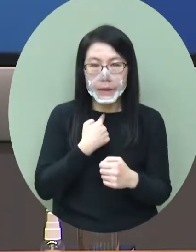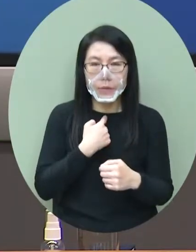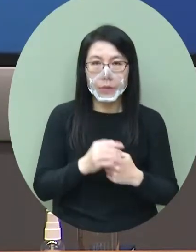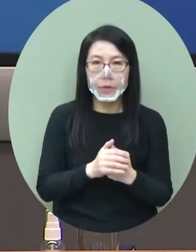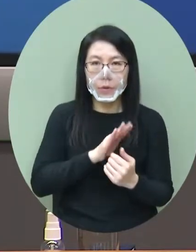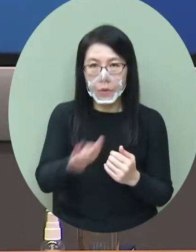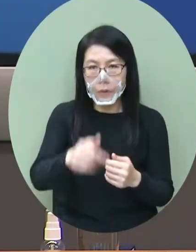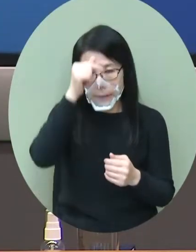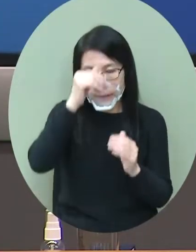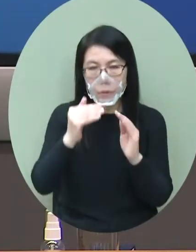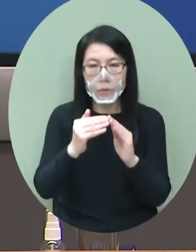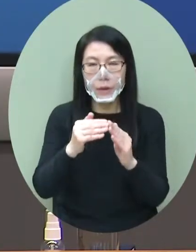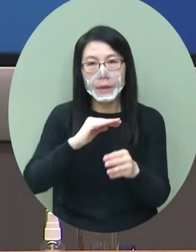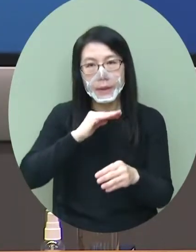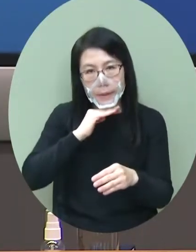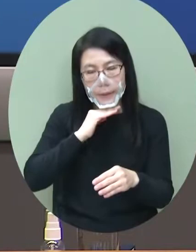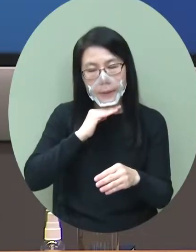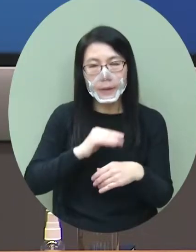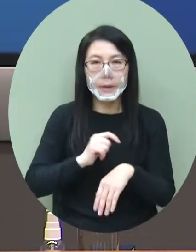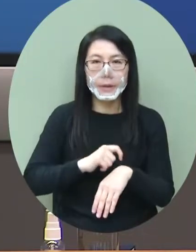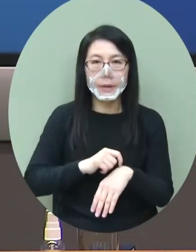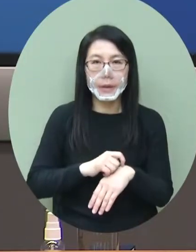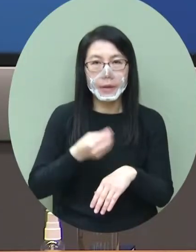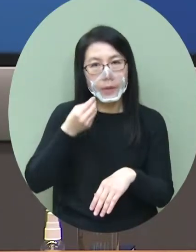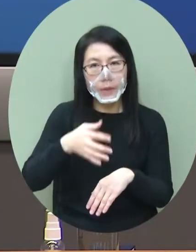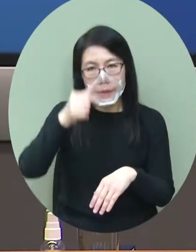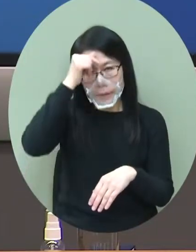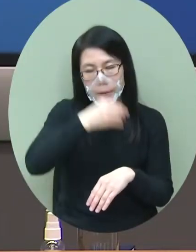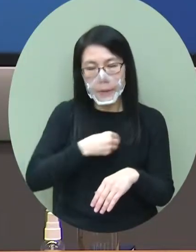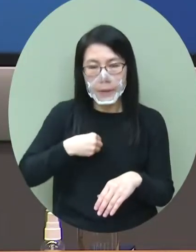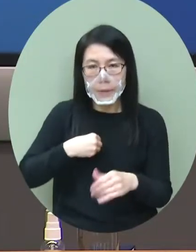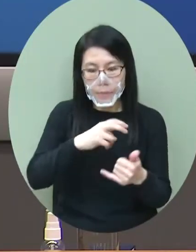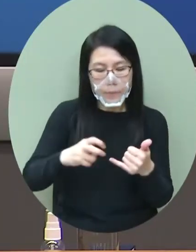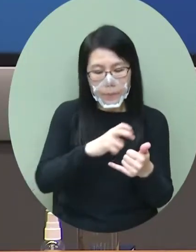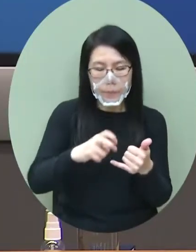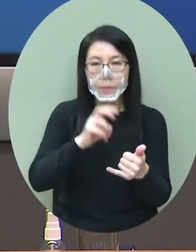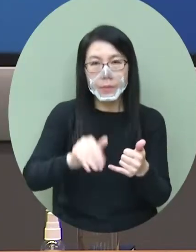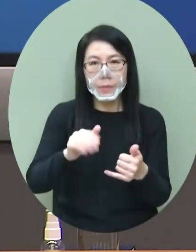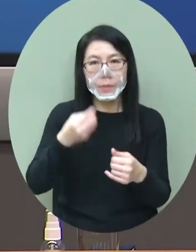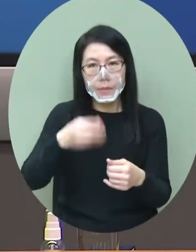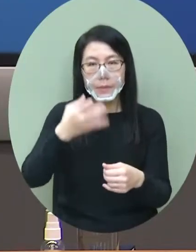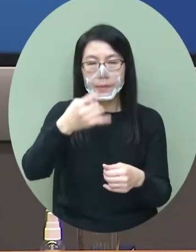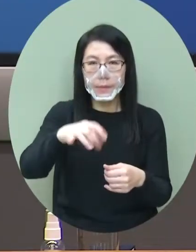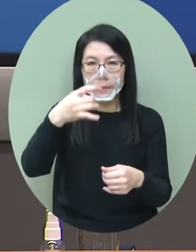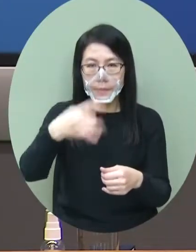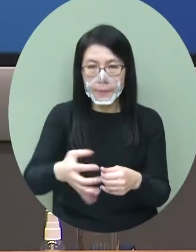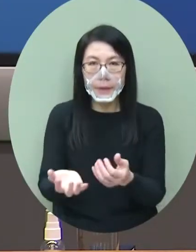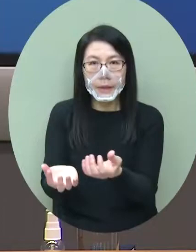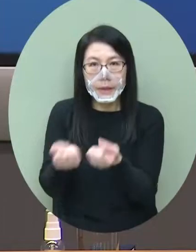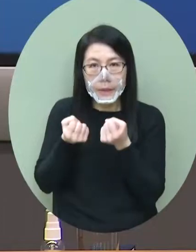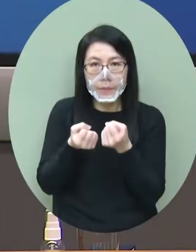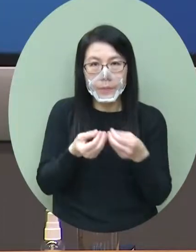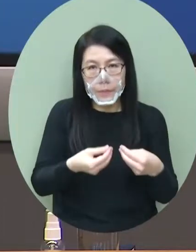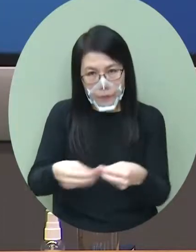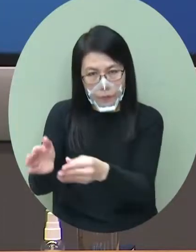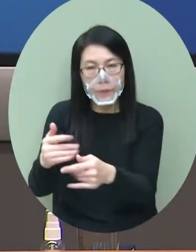微而需要去医院去，就是他们在等待去医院的期间要获得医生诊症的服务，他们安